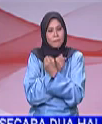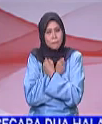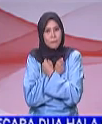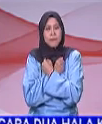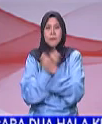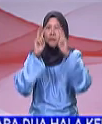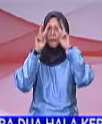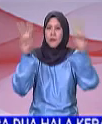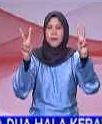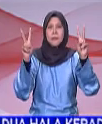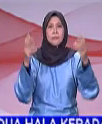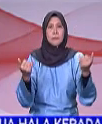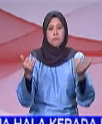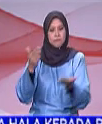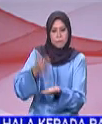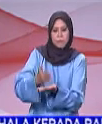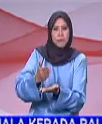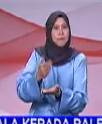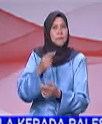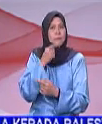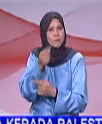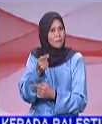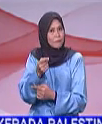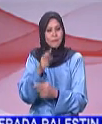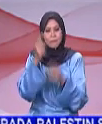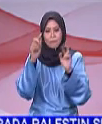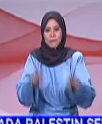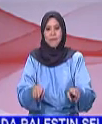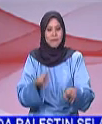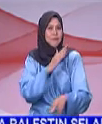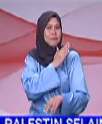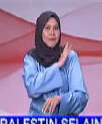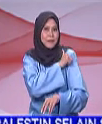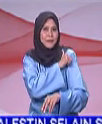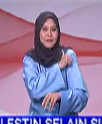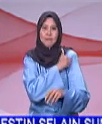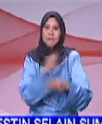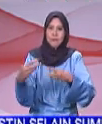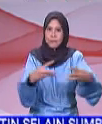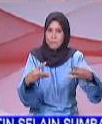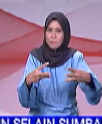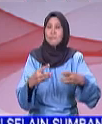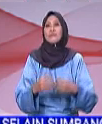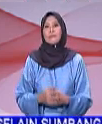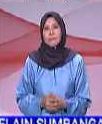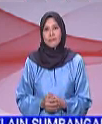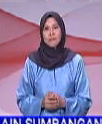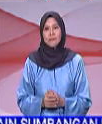menolak sekeras-kerasnya tindakan keji rejim Israel ke atas rakyat Palestin.